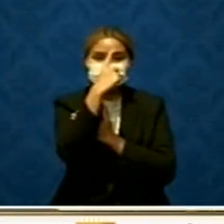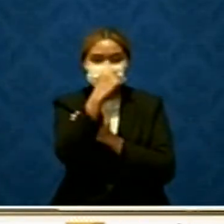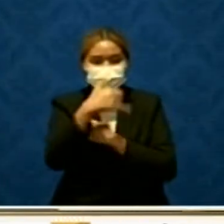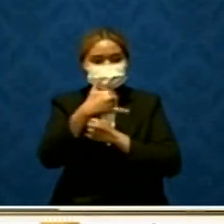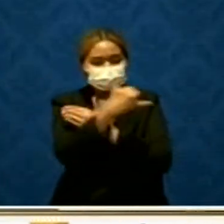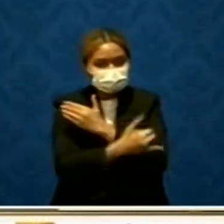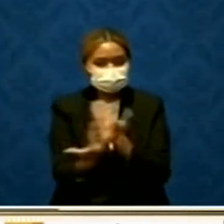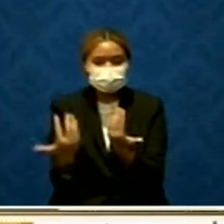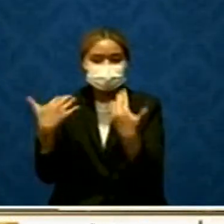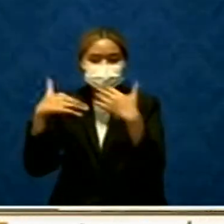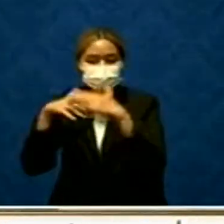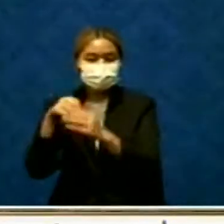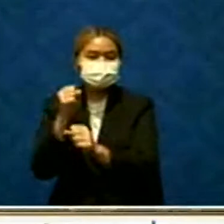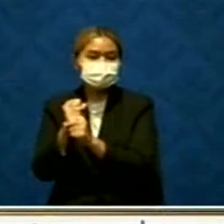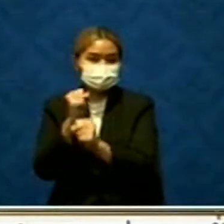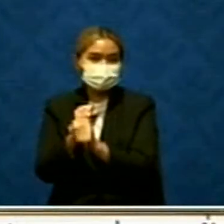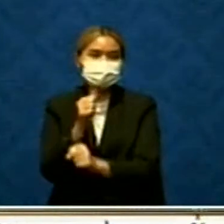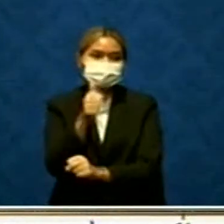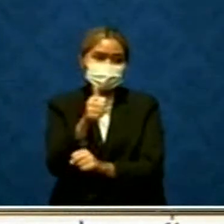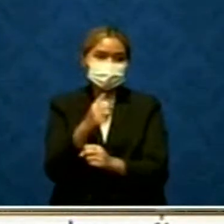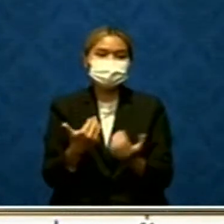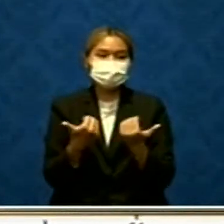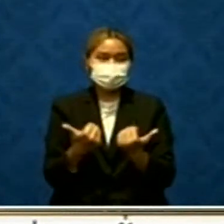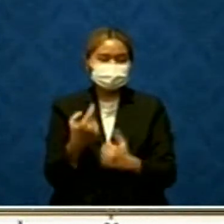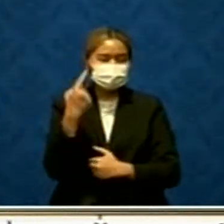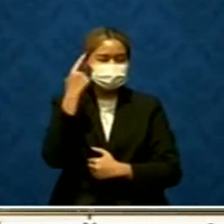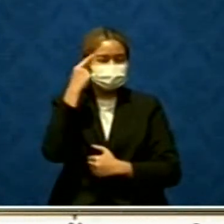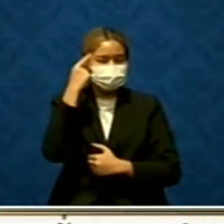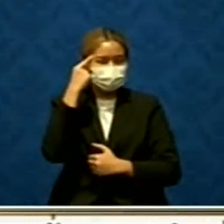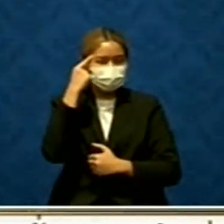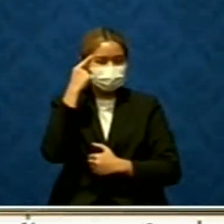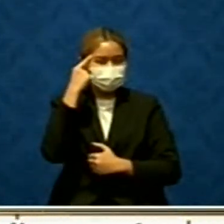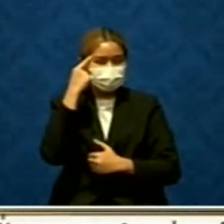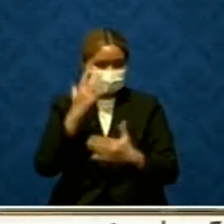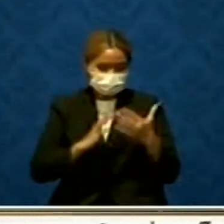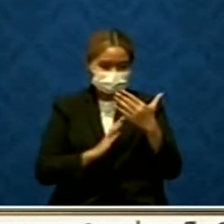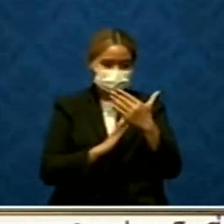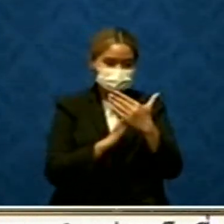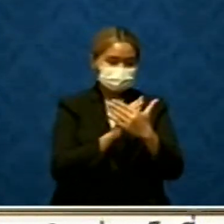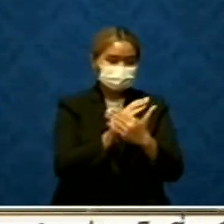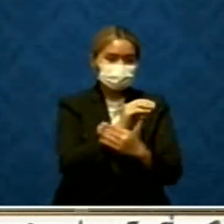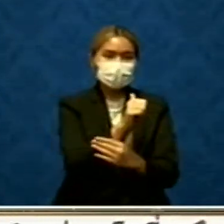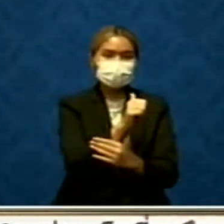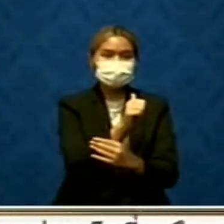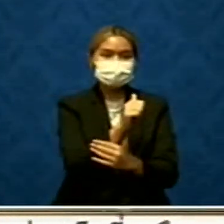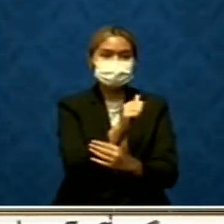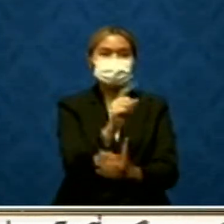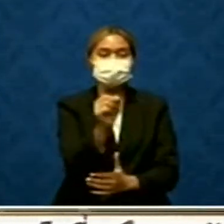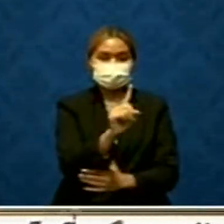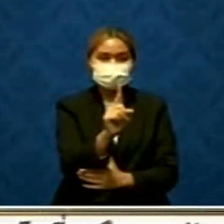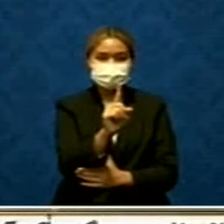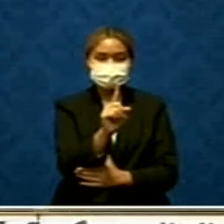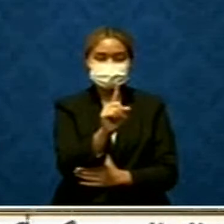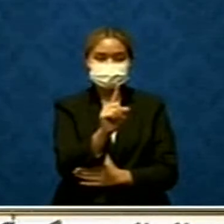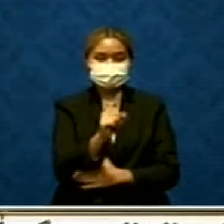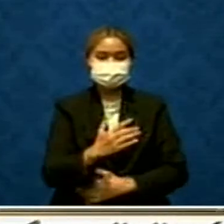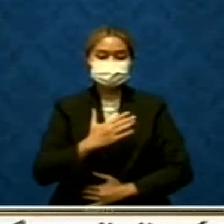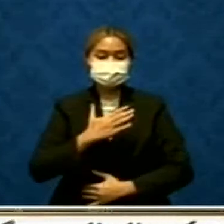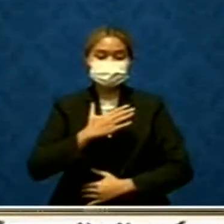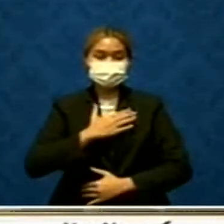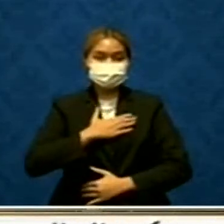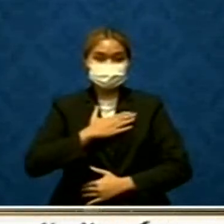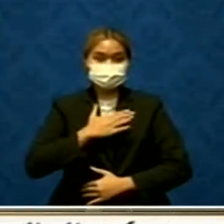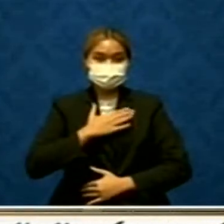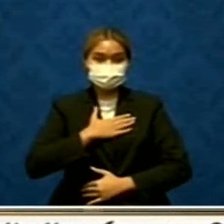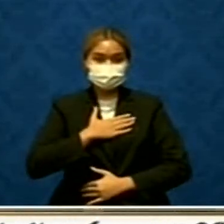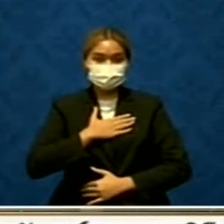การความสำเร็จนี้นะครับจะสำเร็จไม่ได้นะครับถ้าเราไม่สามารถที่จะไปโรดโชว์นะครับแล้วแสดง